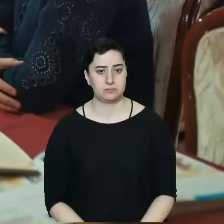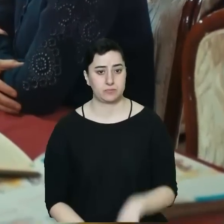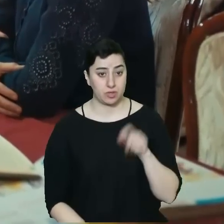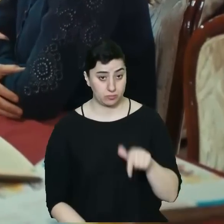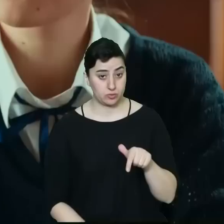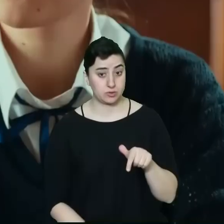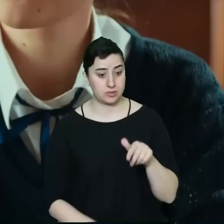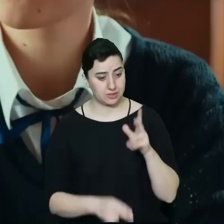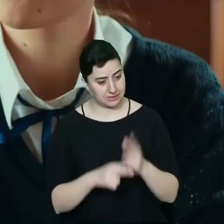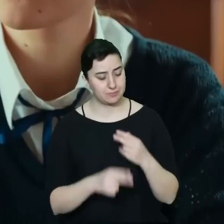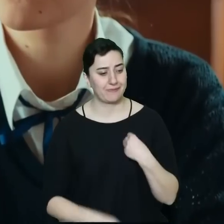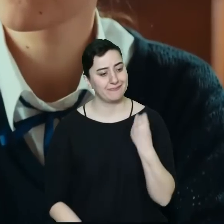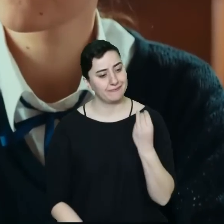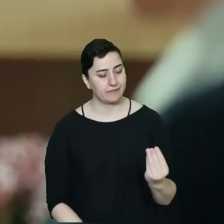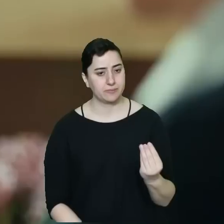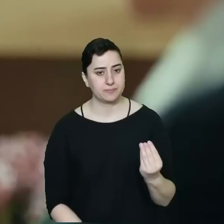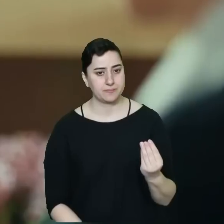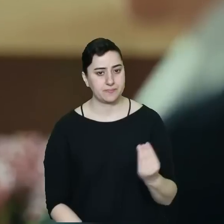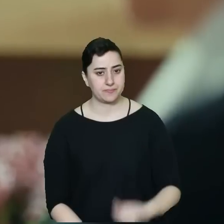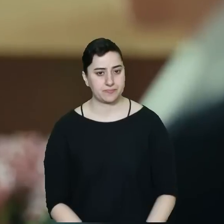Bu seferlik ismini de ben veriyorum.